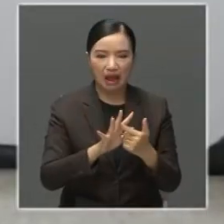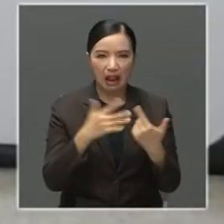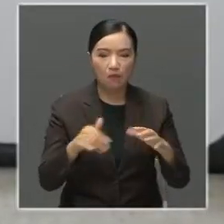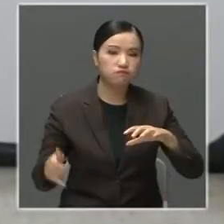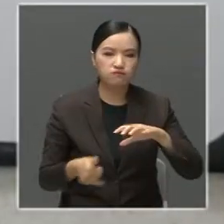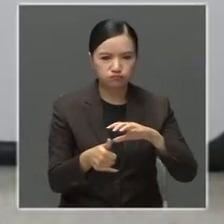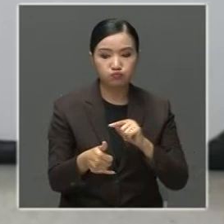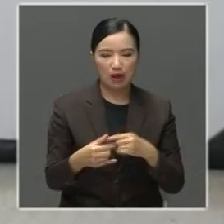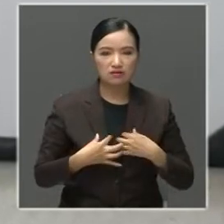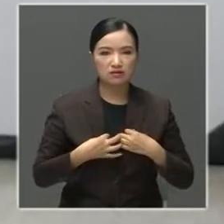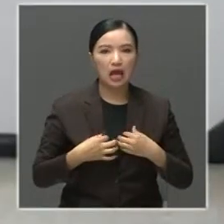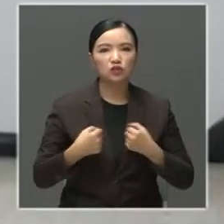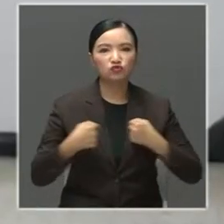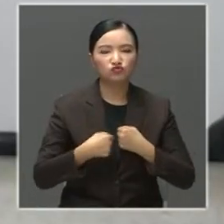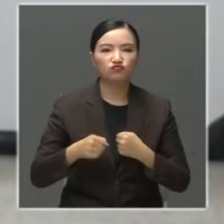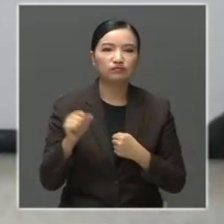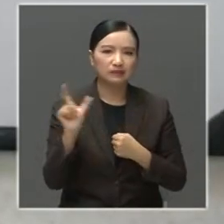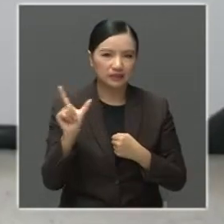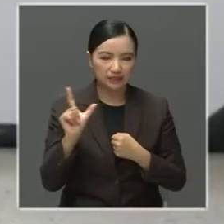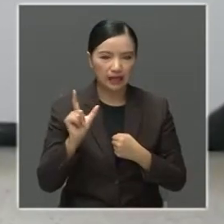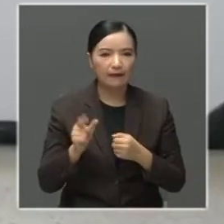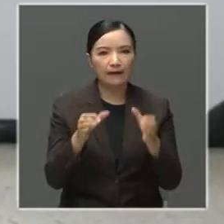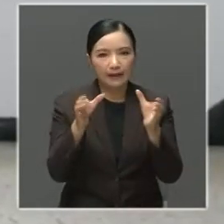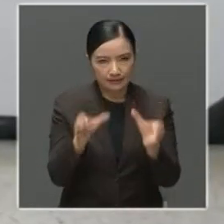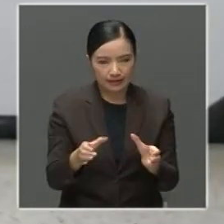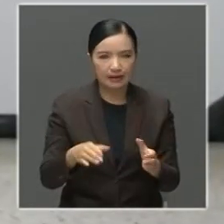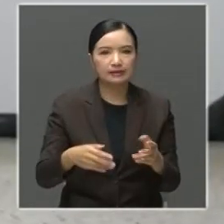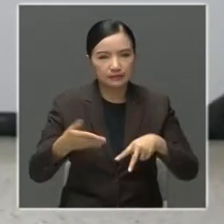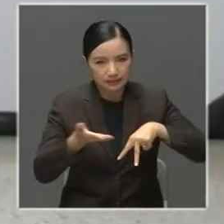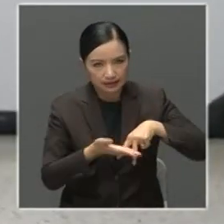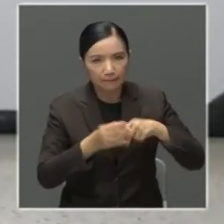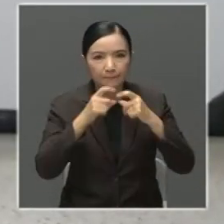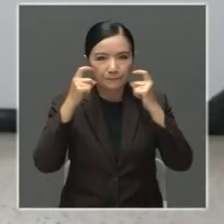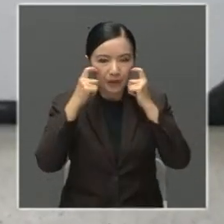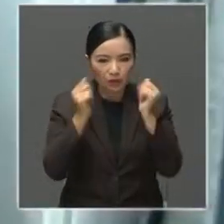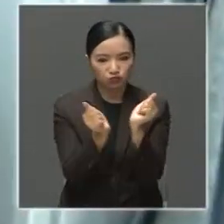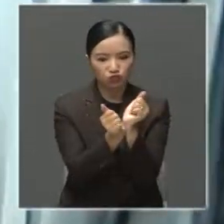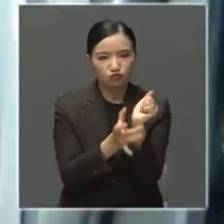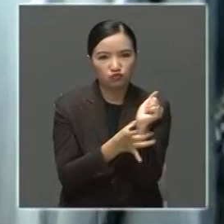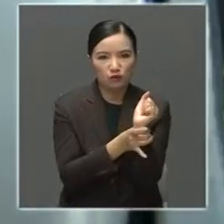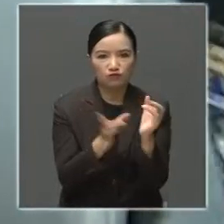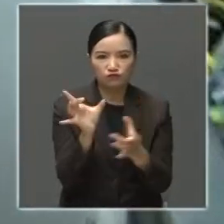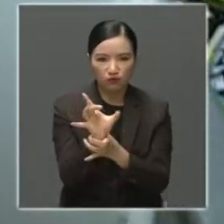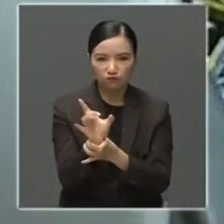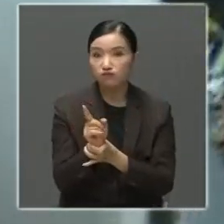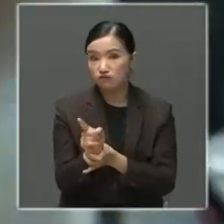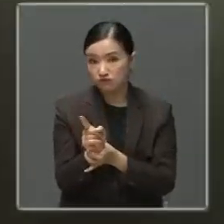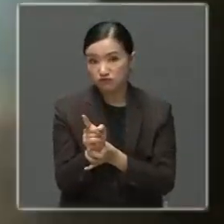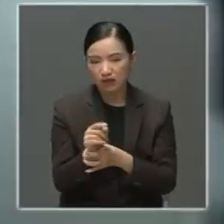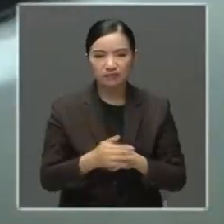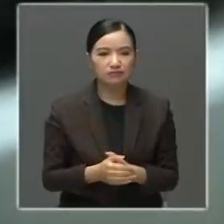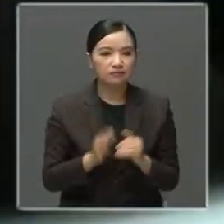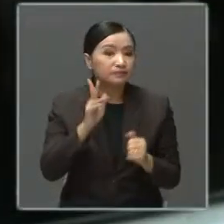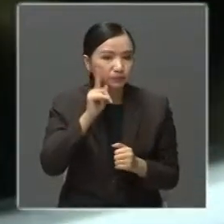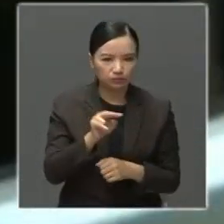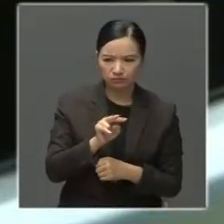าก็ใส่เสื้อยืดสีเหลืองกางเกงขาสั้นสวมหน้ากากอนามัยแล้วก็สวมกุญแจมือด้วยนะคะนักข่าวก็รออยู่ด้านหน้า